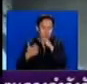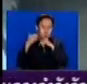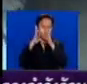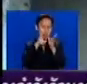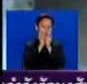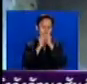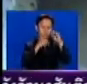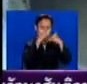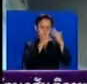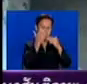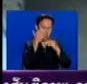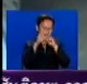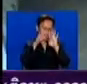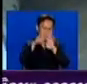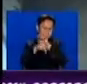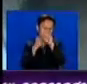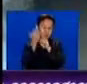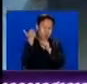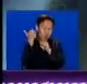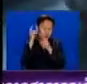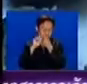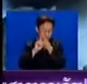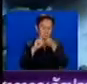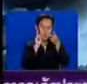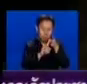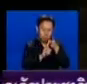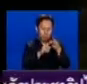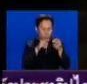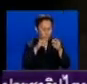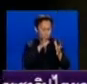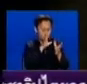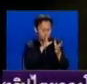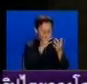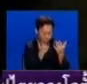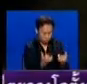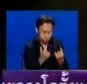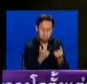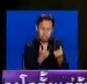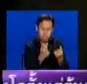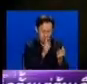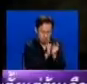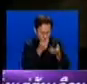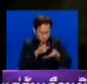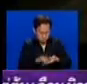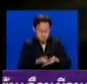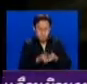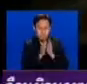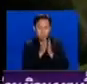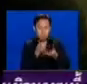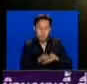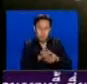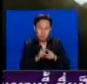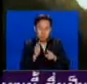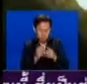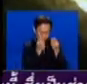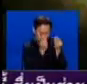ช่วงที่2เป็นยุคประวัติศาสตร์เนื่องจากพบพระพิมพ์ดินดิบสมัยศรีวิชัยซึ่งขณะนี้ได้มอบให้องค์การบริห